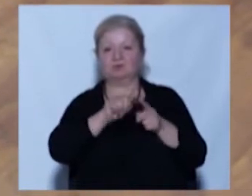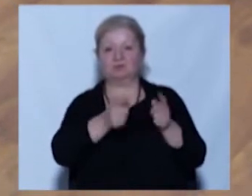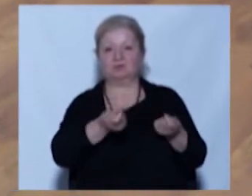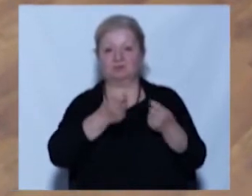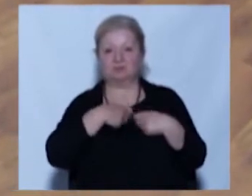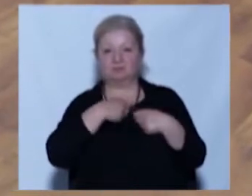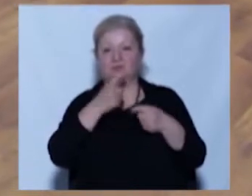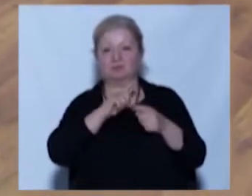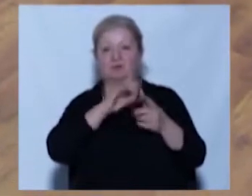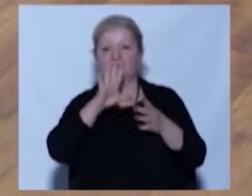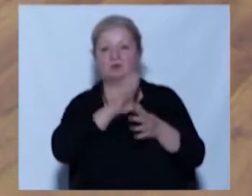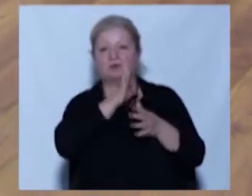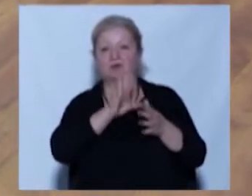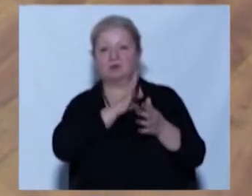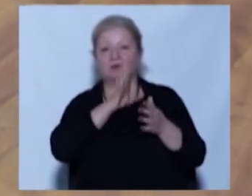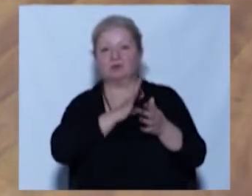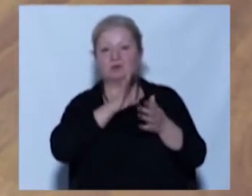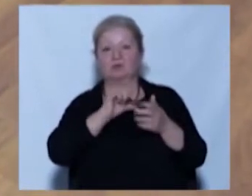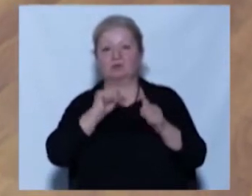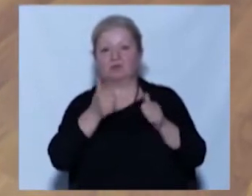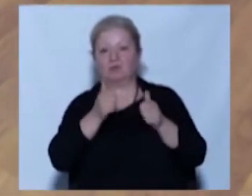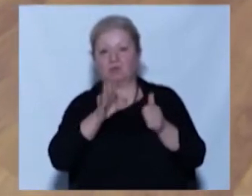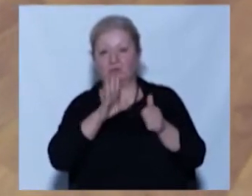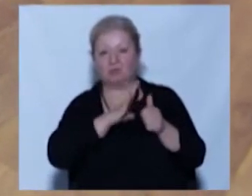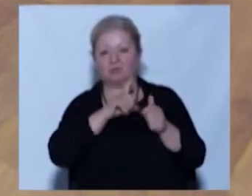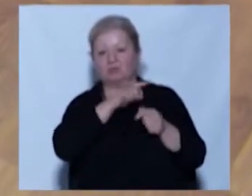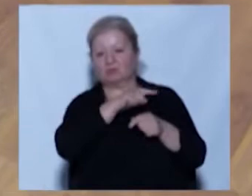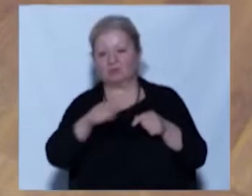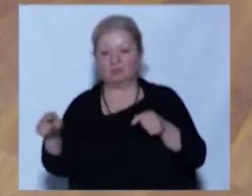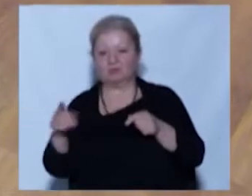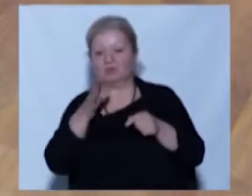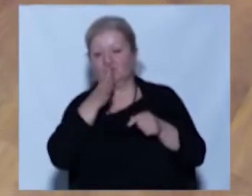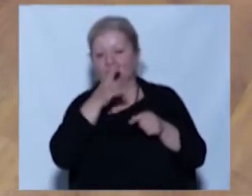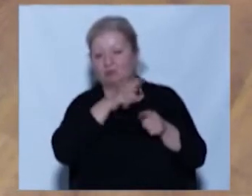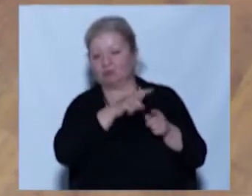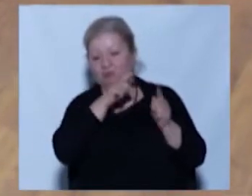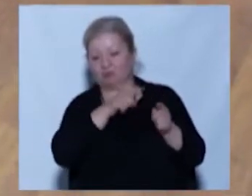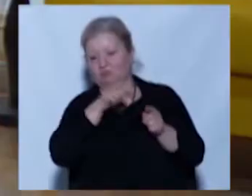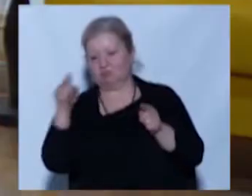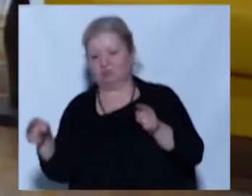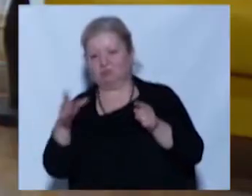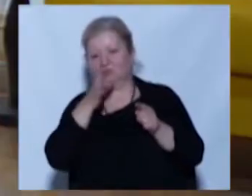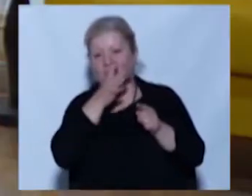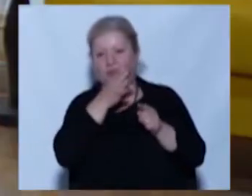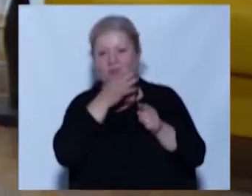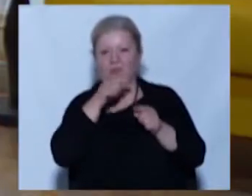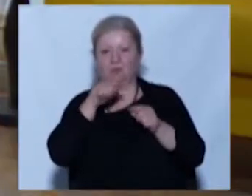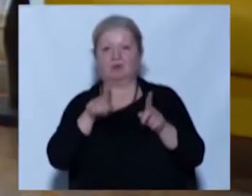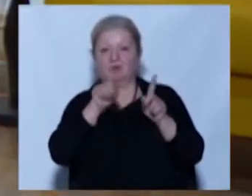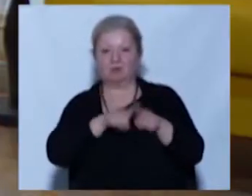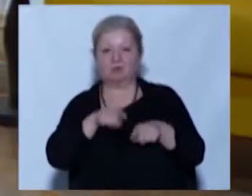ისინი გადმოგვცემენ მოვლენათა მიმდინარეობას გარკვეულ პერიოდში, გარკვეულ ისტორიულ